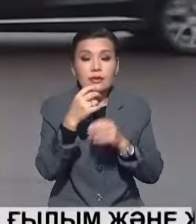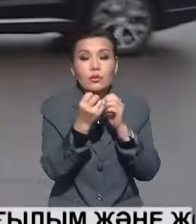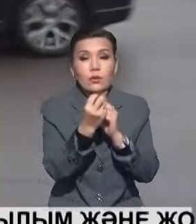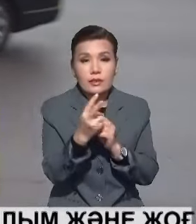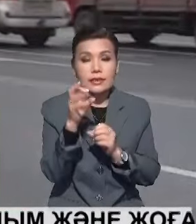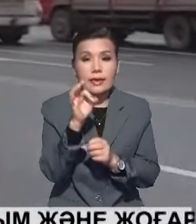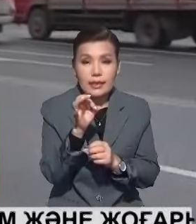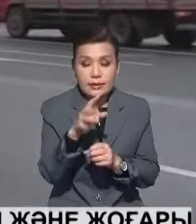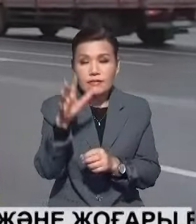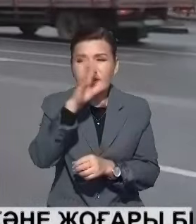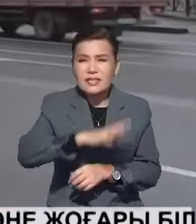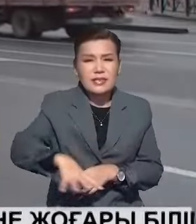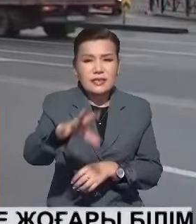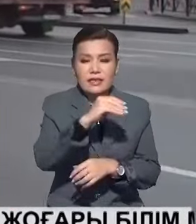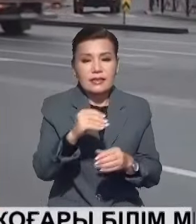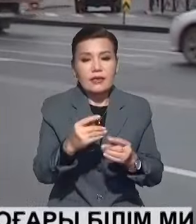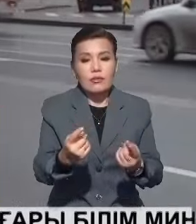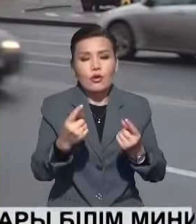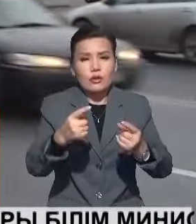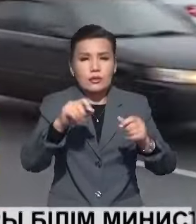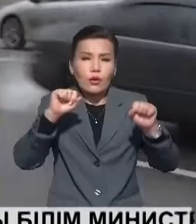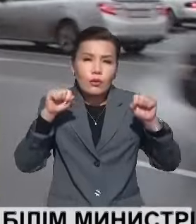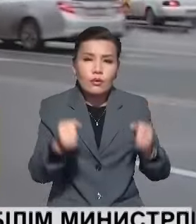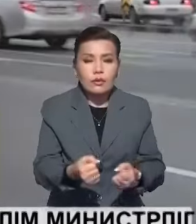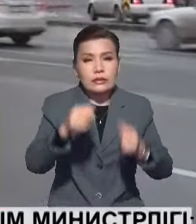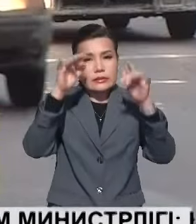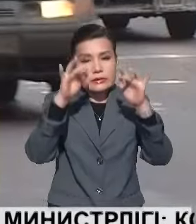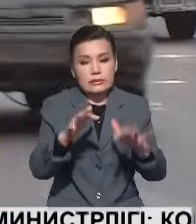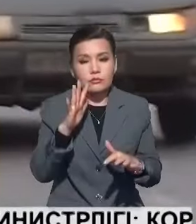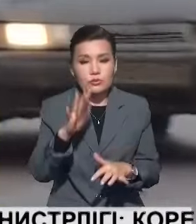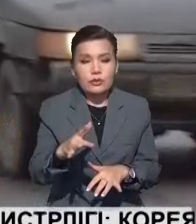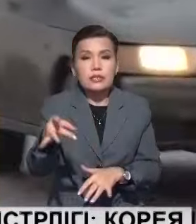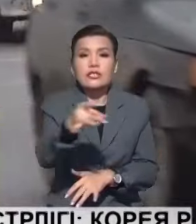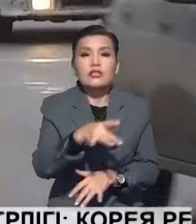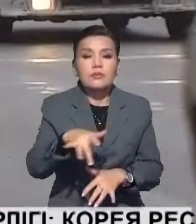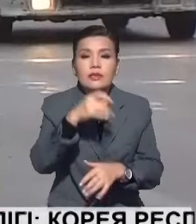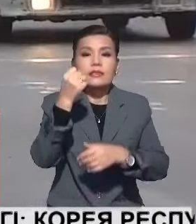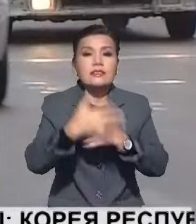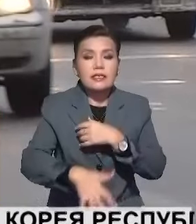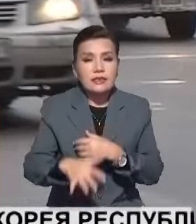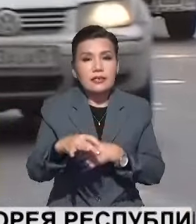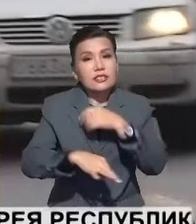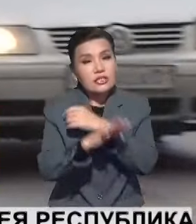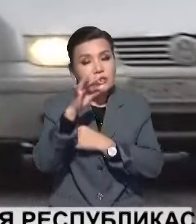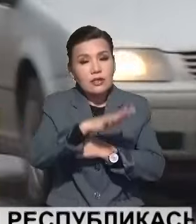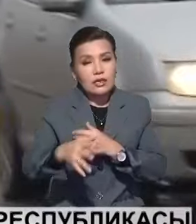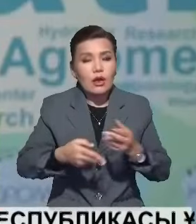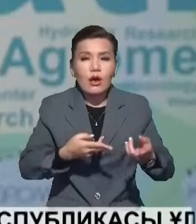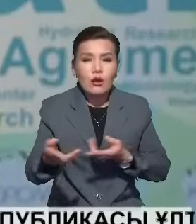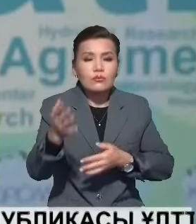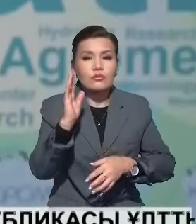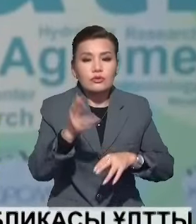қазаннан бастап еліміздің басым бөлігінде қатты күн суытып қар жауады. Тіпті республиканың орталығында және шығысында көктайғақ болады